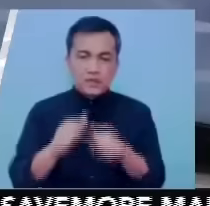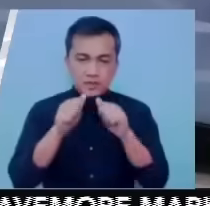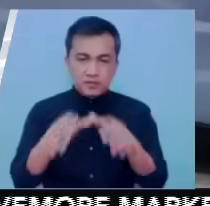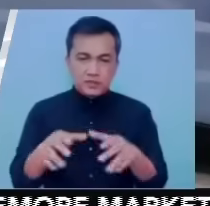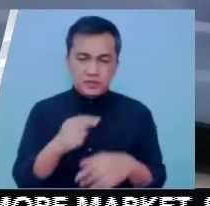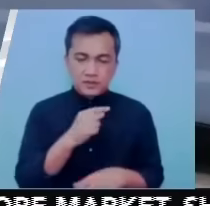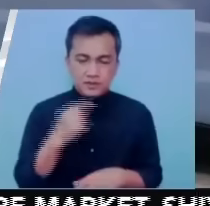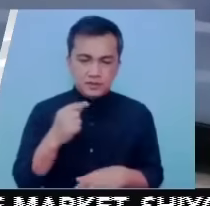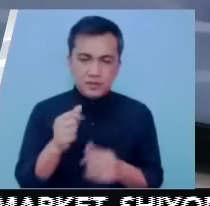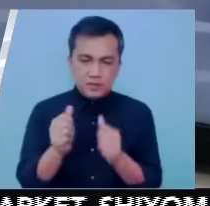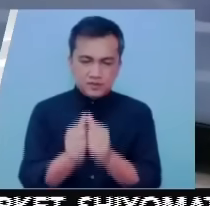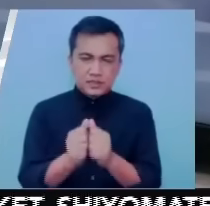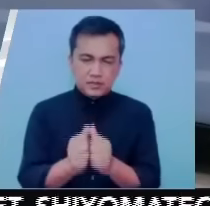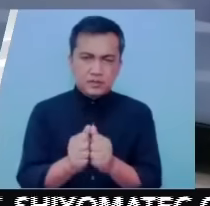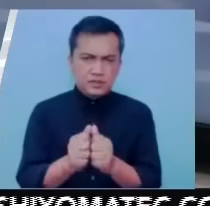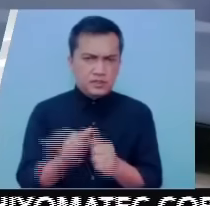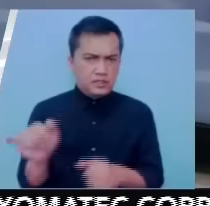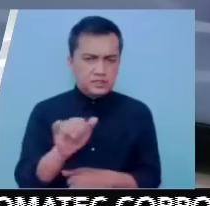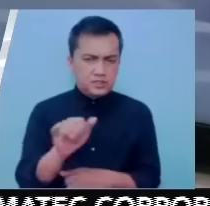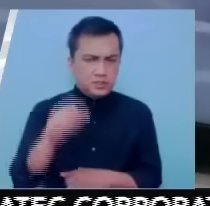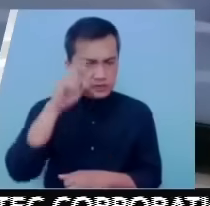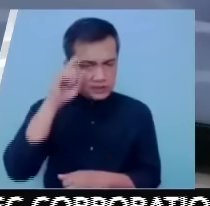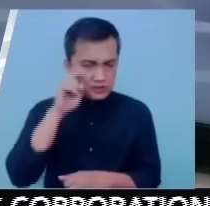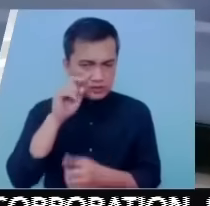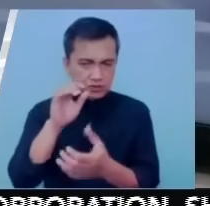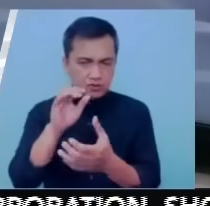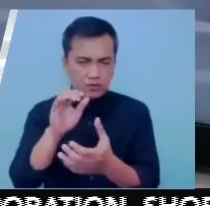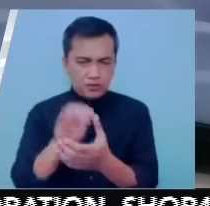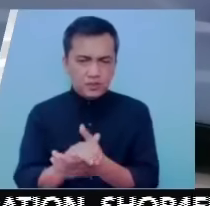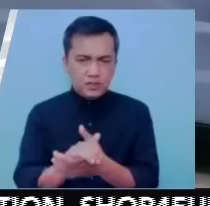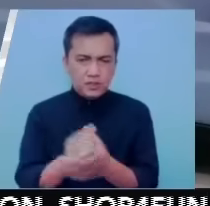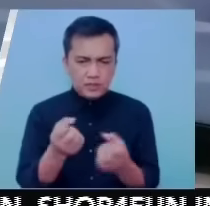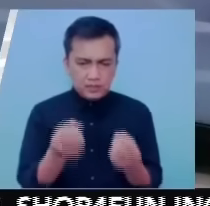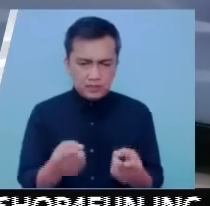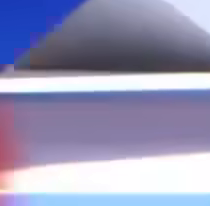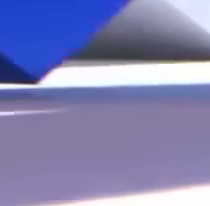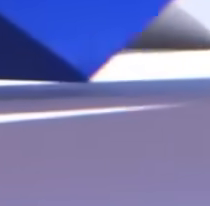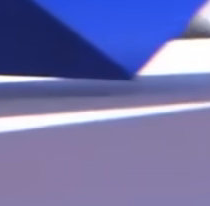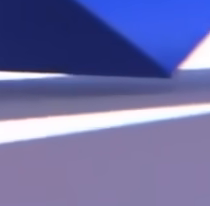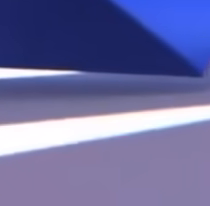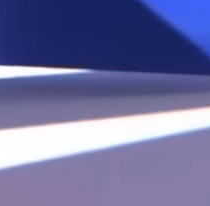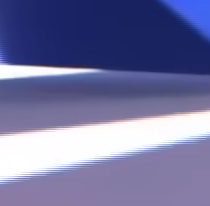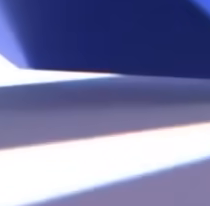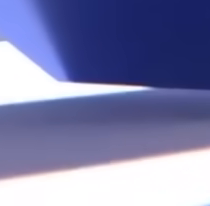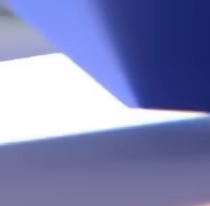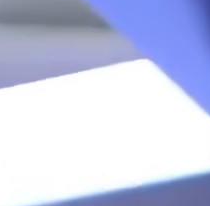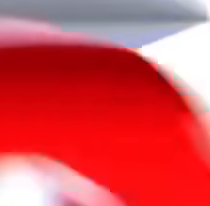same seex couple Magli in partner pati diborsyado nakatutok Si Sandra